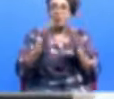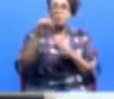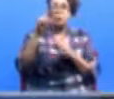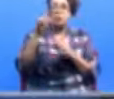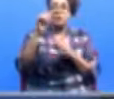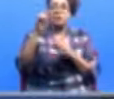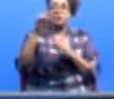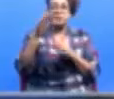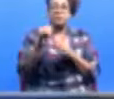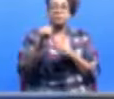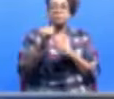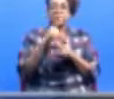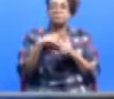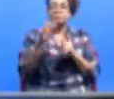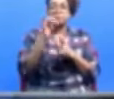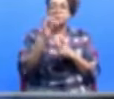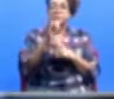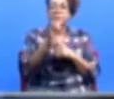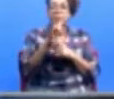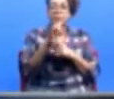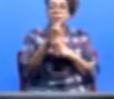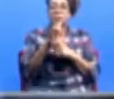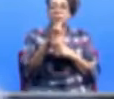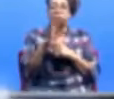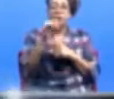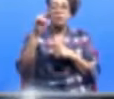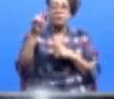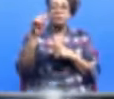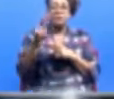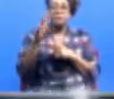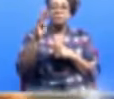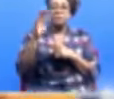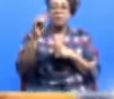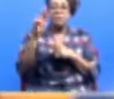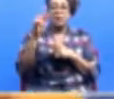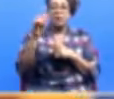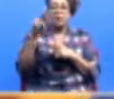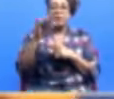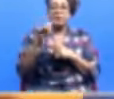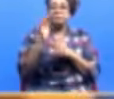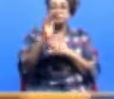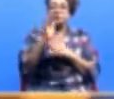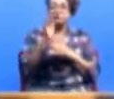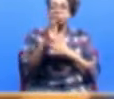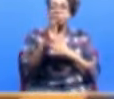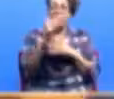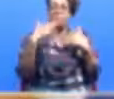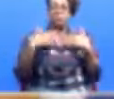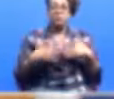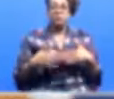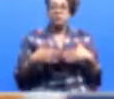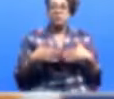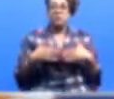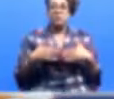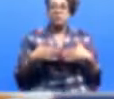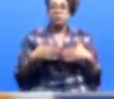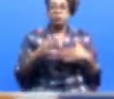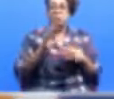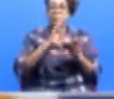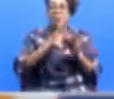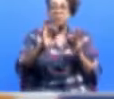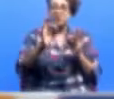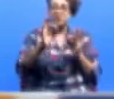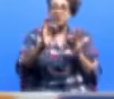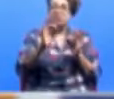kwa hati hizo mikononi za NTV, Bakari ndiye aliandika ombi la kutaka maiti ya Mutilangi kuteketezwa,